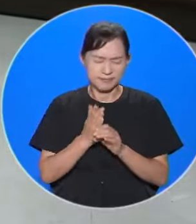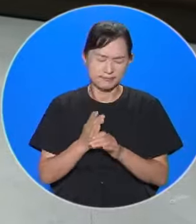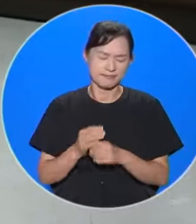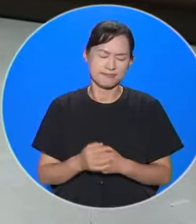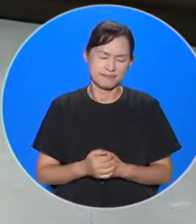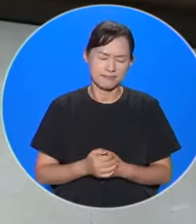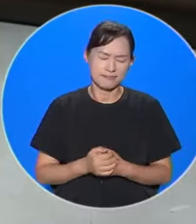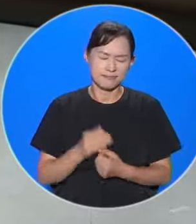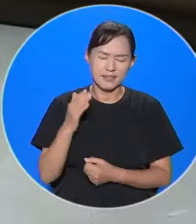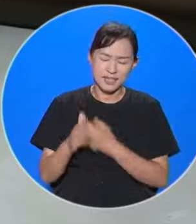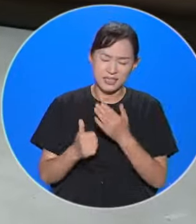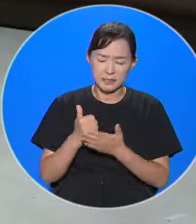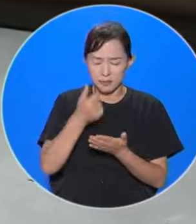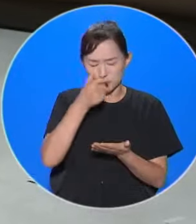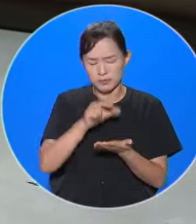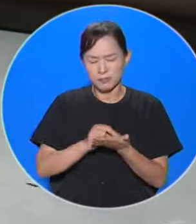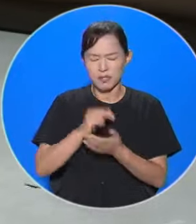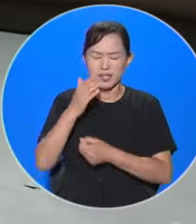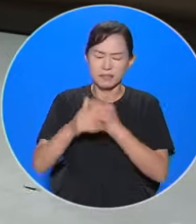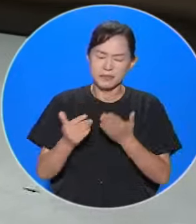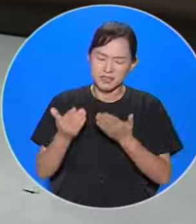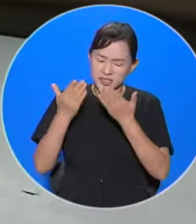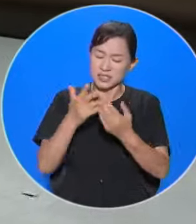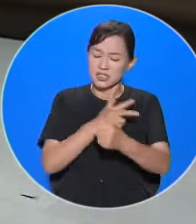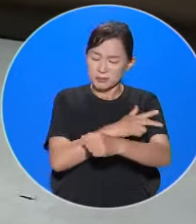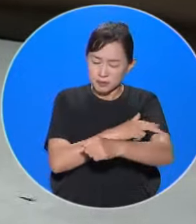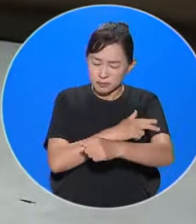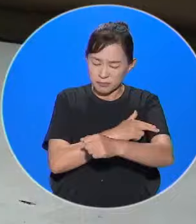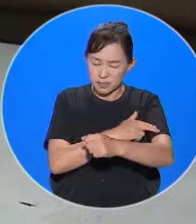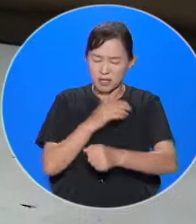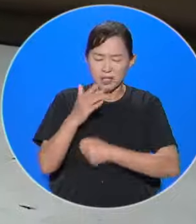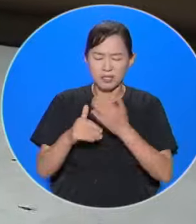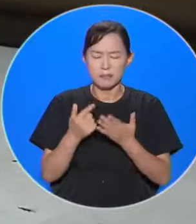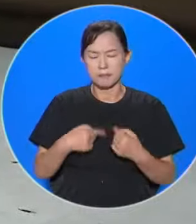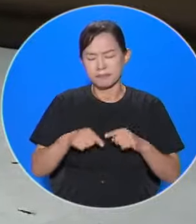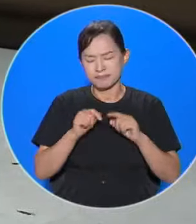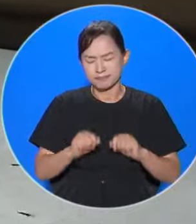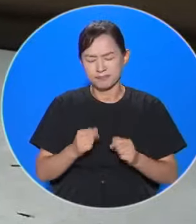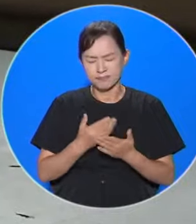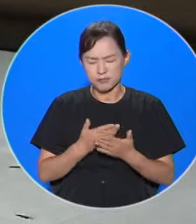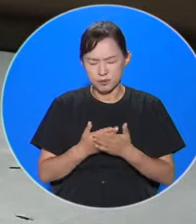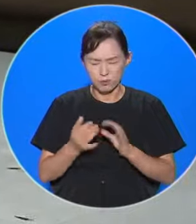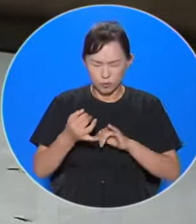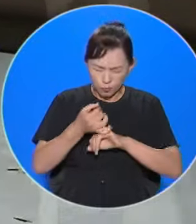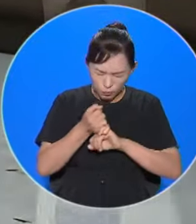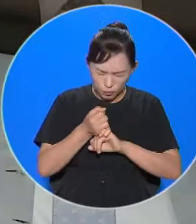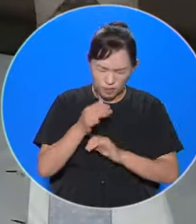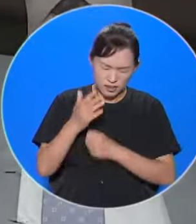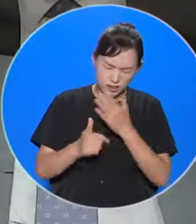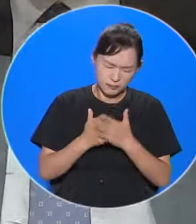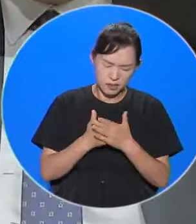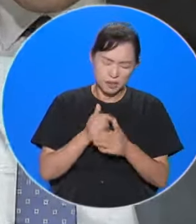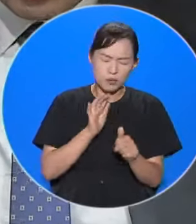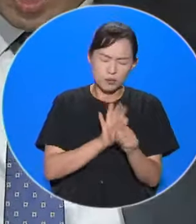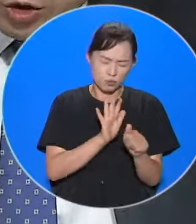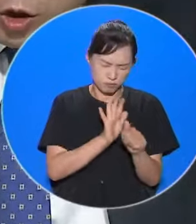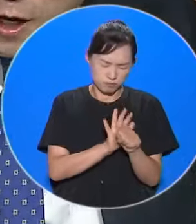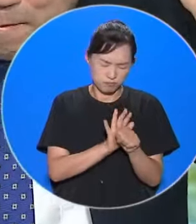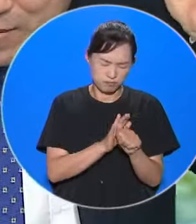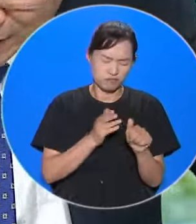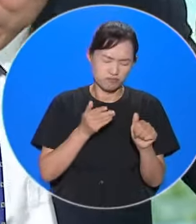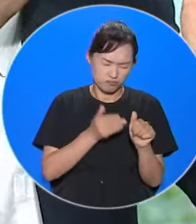있습니다. 하나님 기도 제목을 올려드린 이 집사님 가운데 하나님 함께하여 주셔서 반드시 하나님께서 도움의 손길을